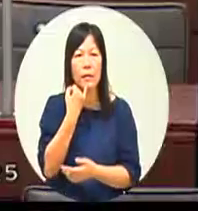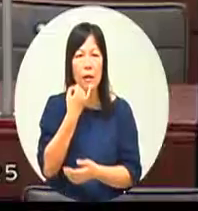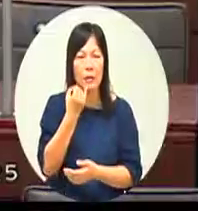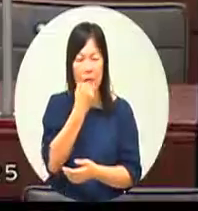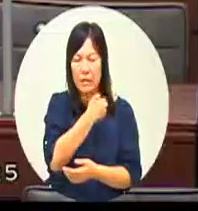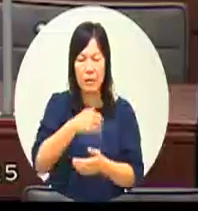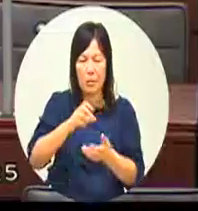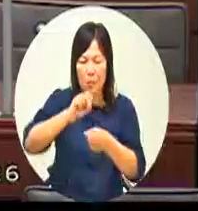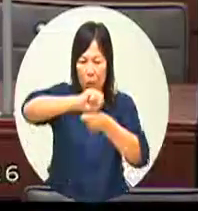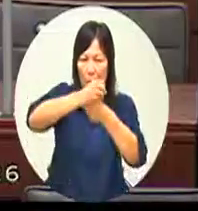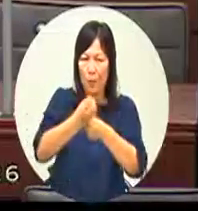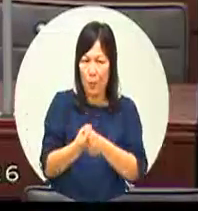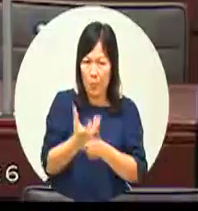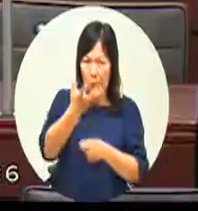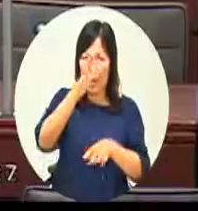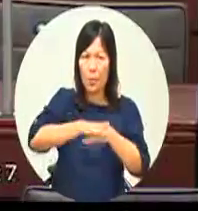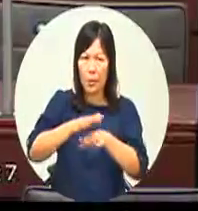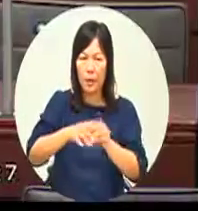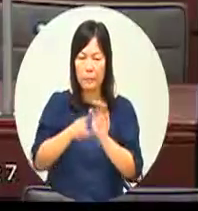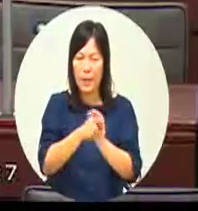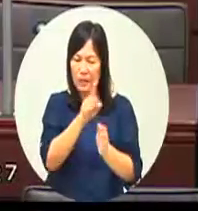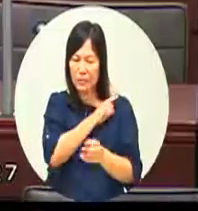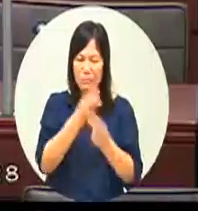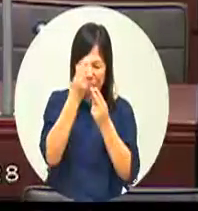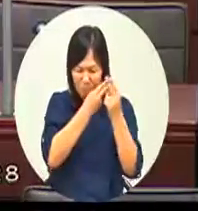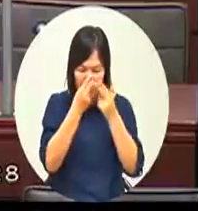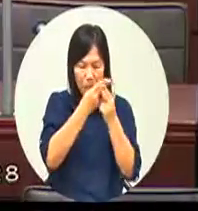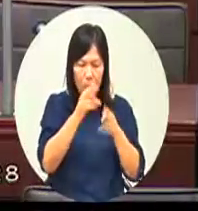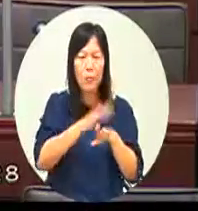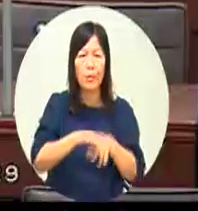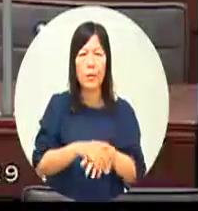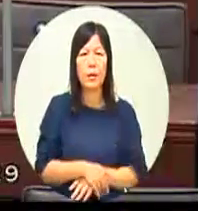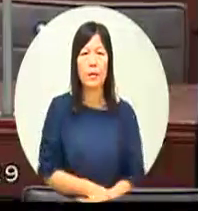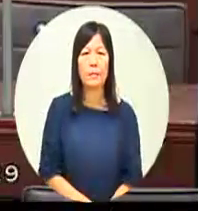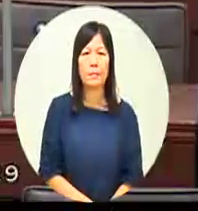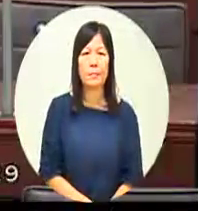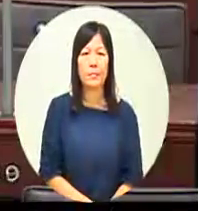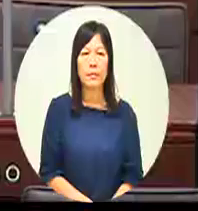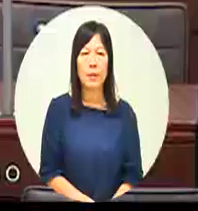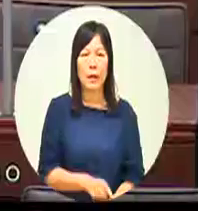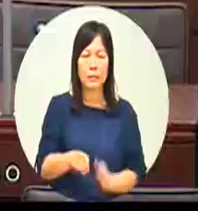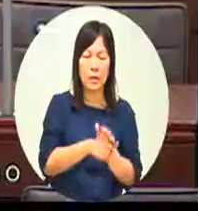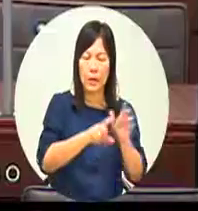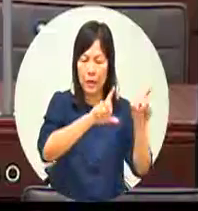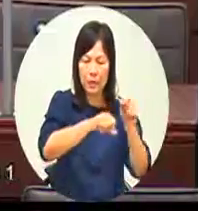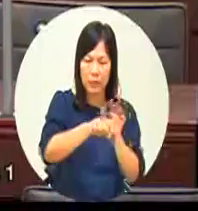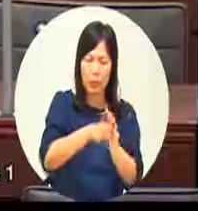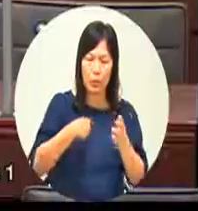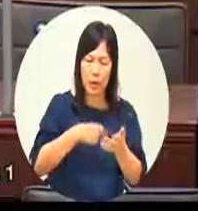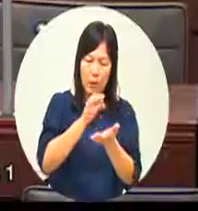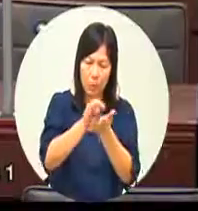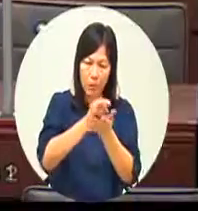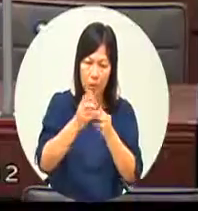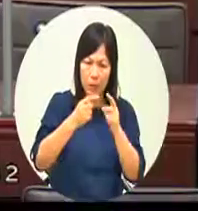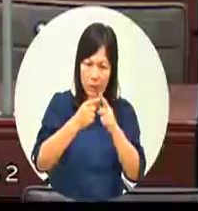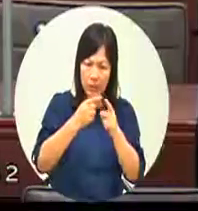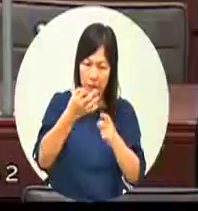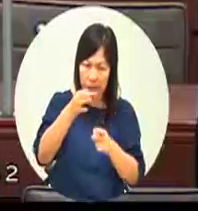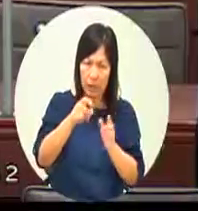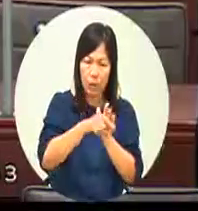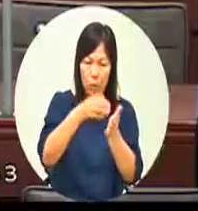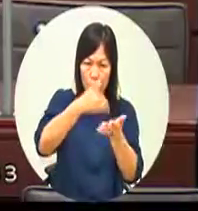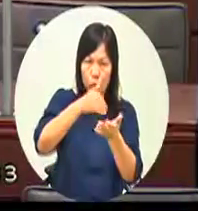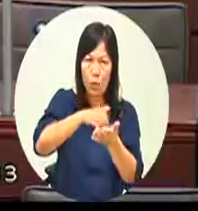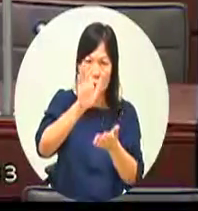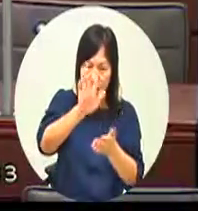性就会比较高。 他就愿意冒险嘛。 是。 好。 所以这个部分我们是按照成本整个算出来的。那至于说整个计算为什